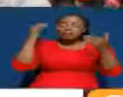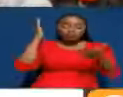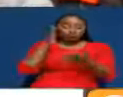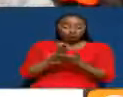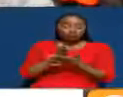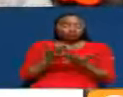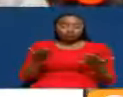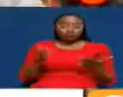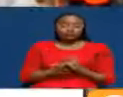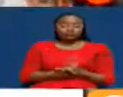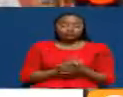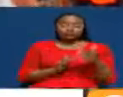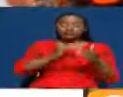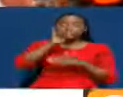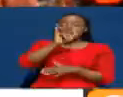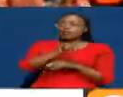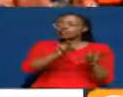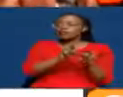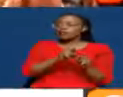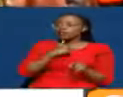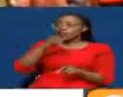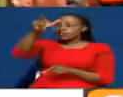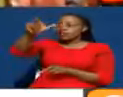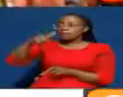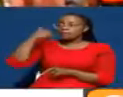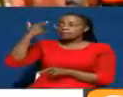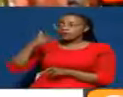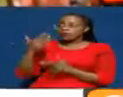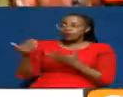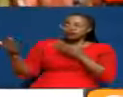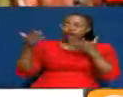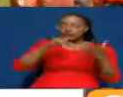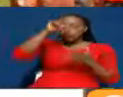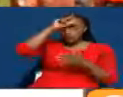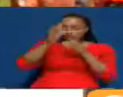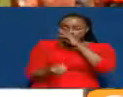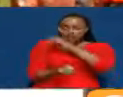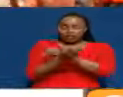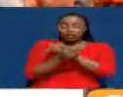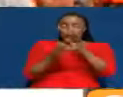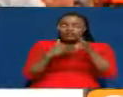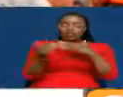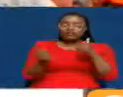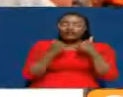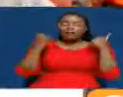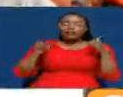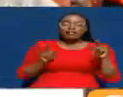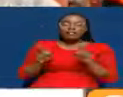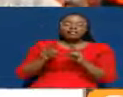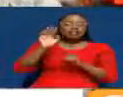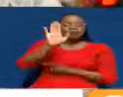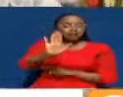ukweli. Baada ya hapo inakuwa ni wewe ndio unaeleza serikali yale maneno yametendeka na uyu ni dada yako.